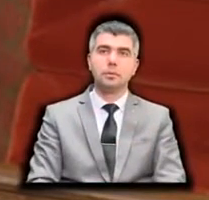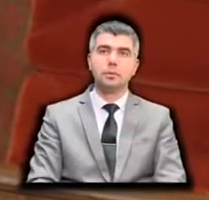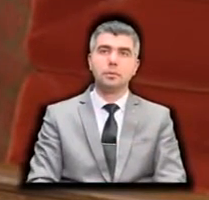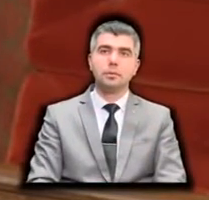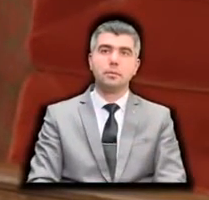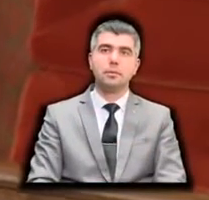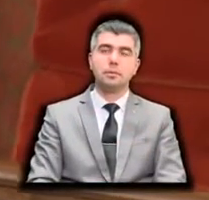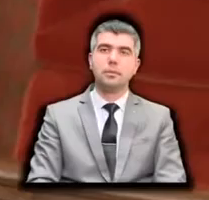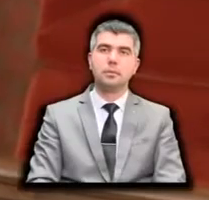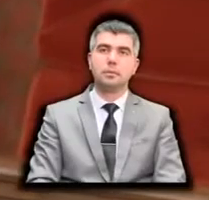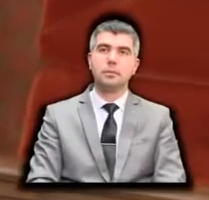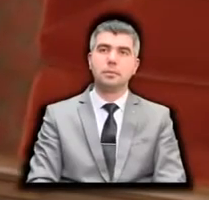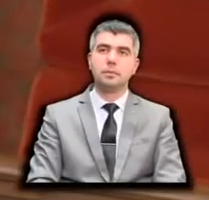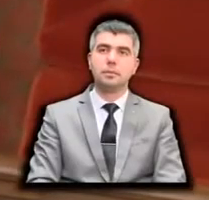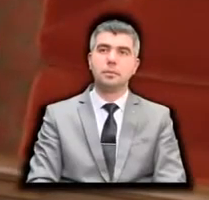انت قرب